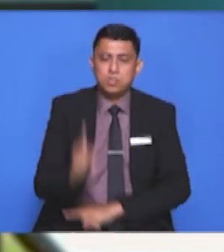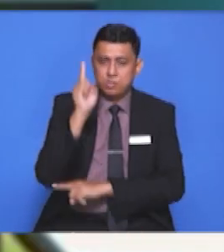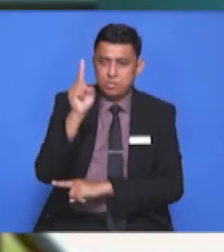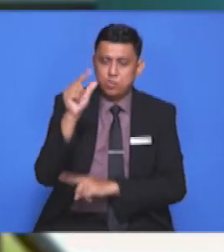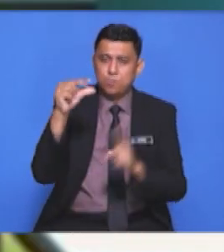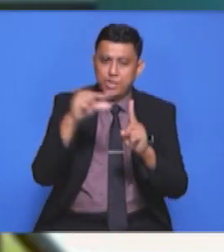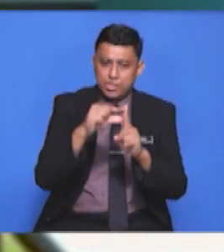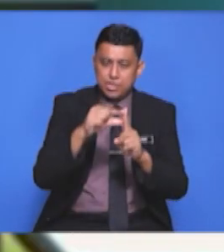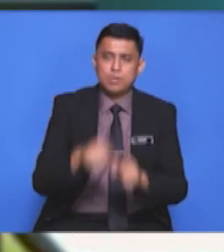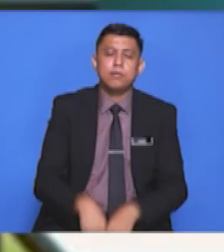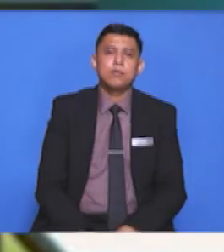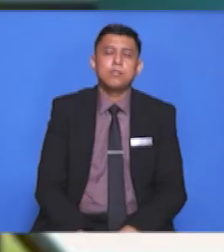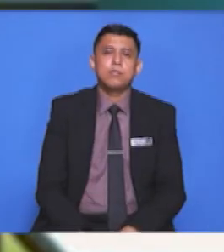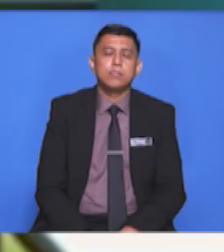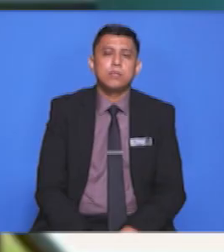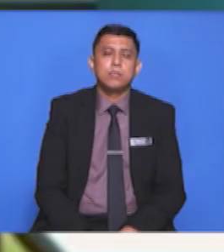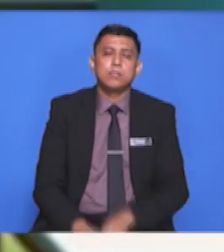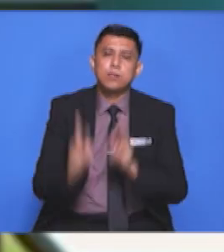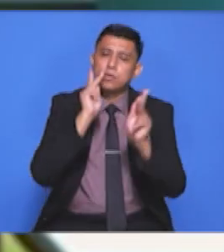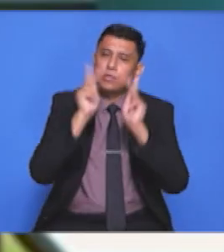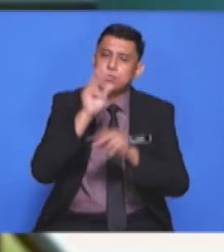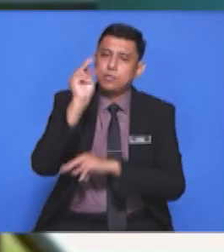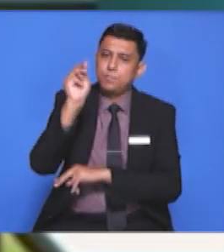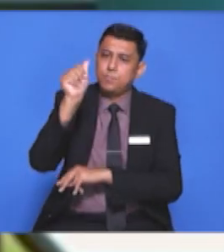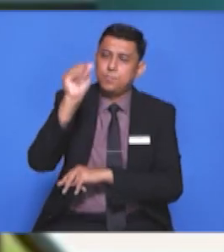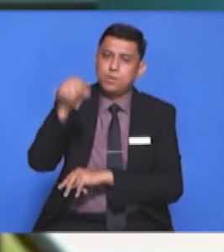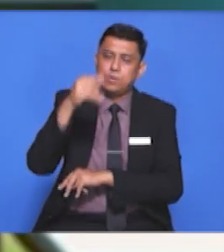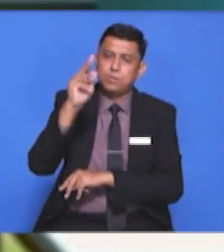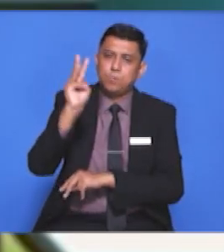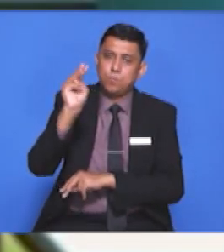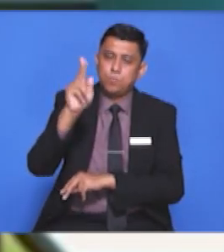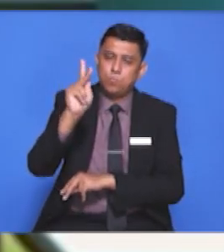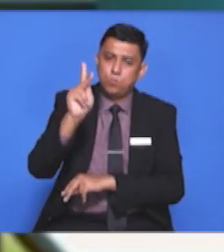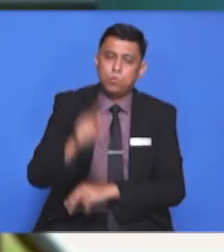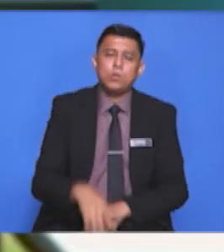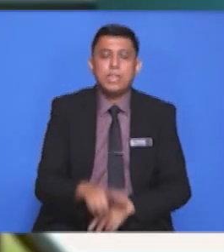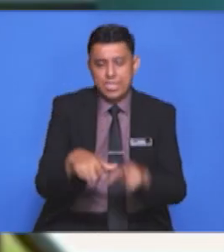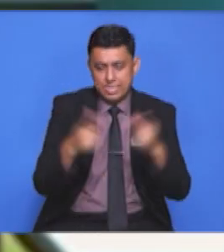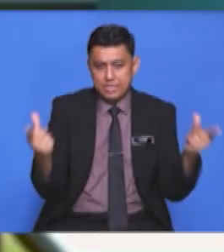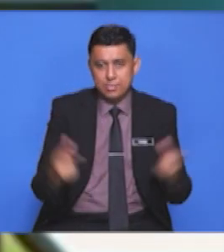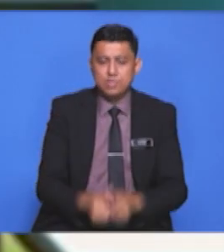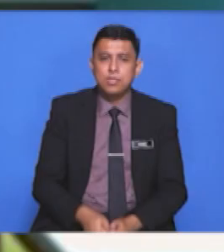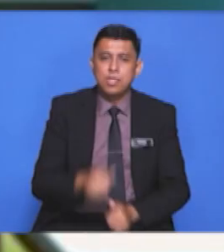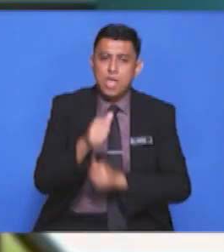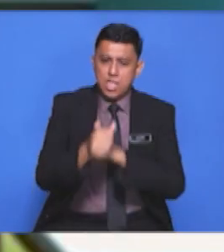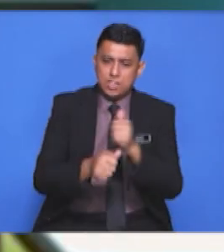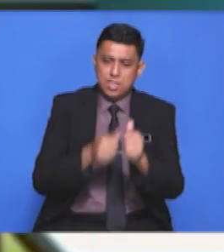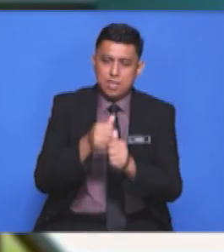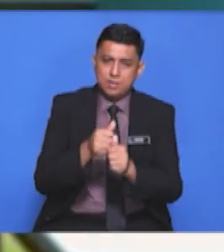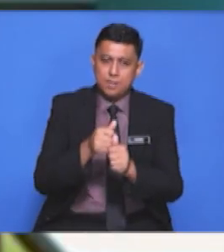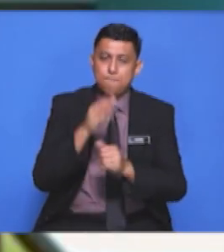perkataan kata majmuk mantap yang lain Hela antarbangsa